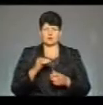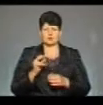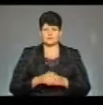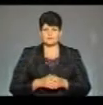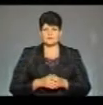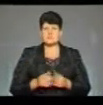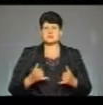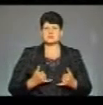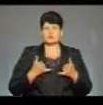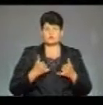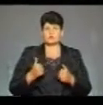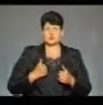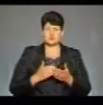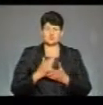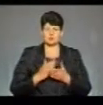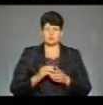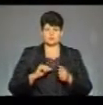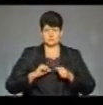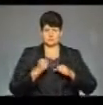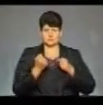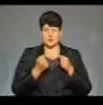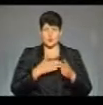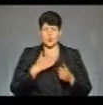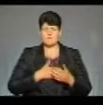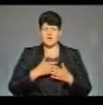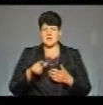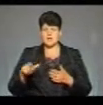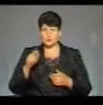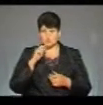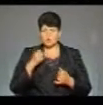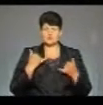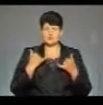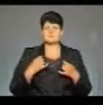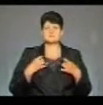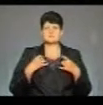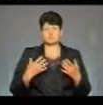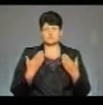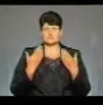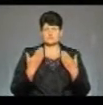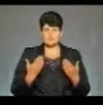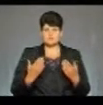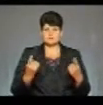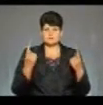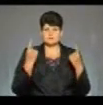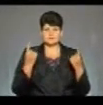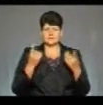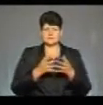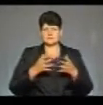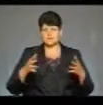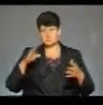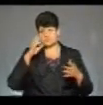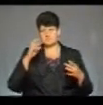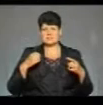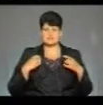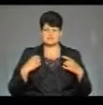Шановні військовослужбовці, побратими, громадяни України, сьогодні ми з вами святкуємо найвизначніші і найбільші державні свята